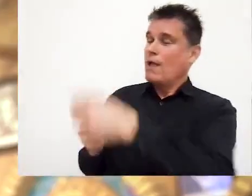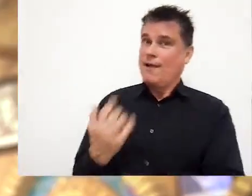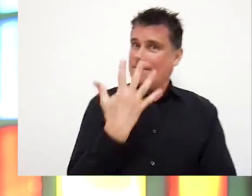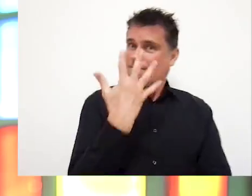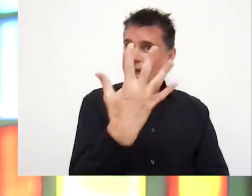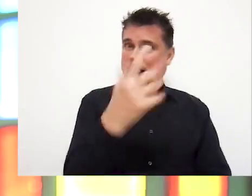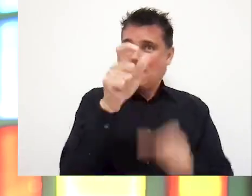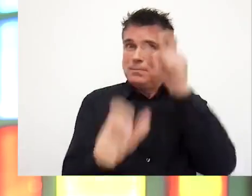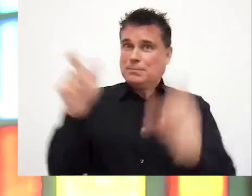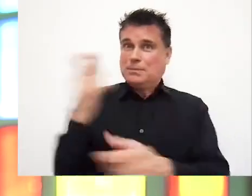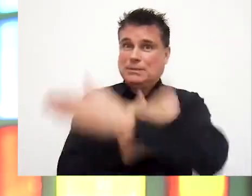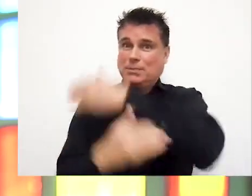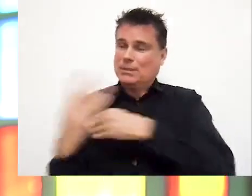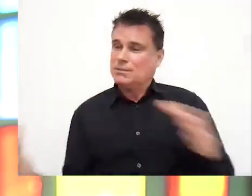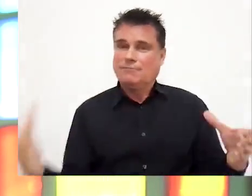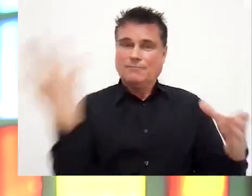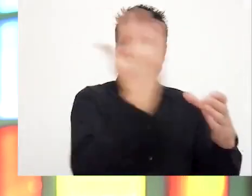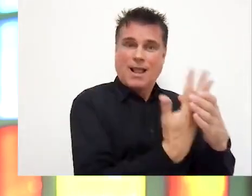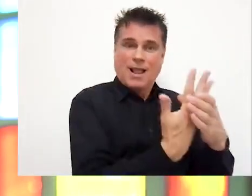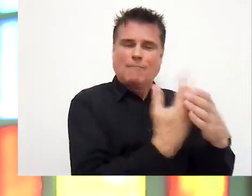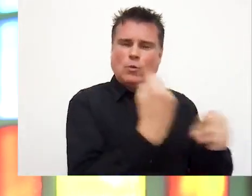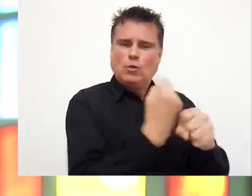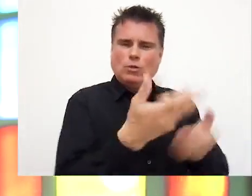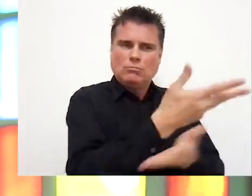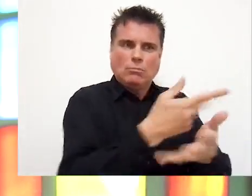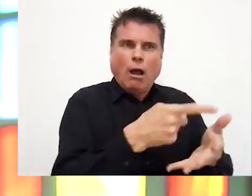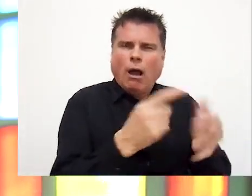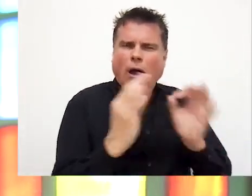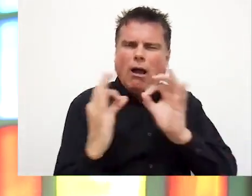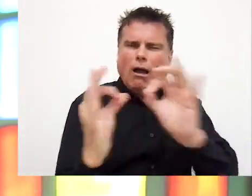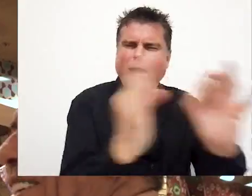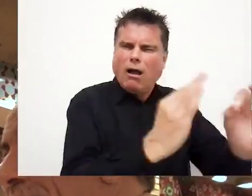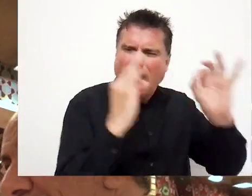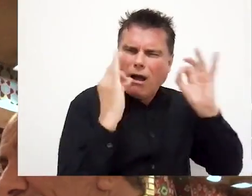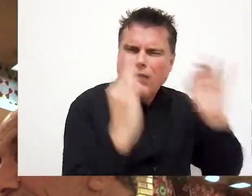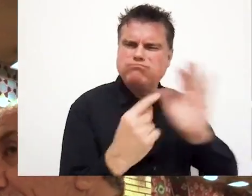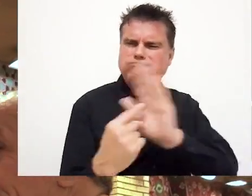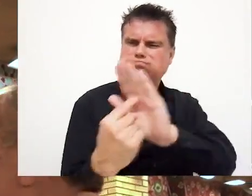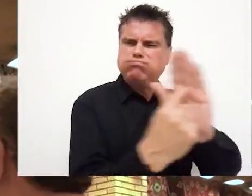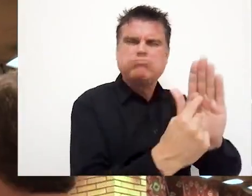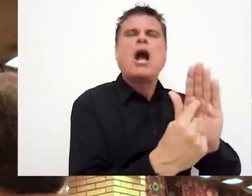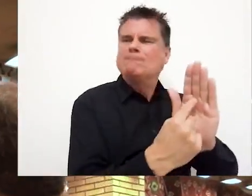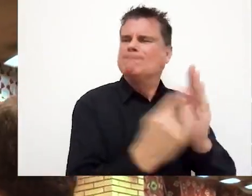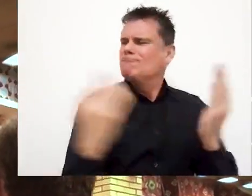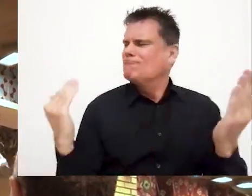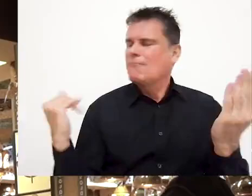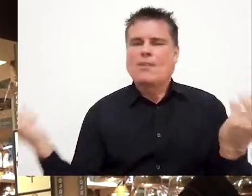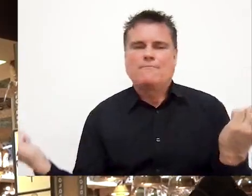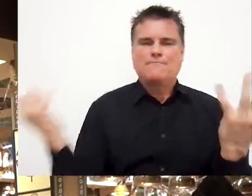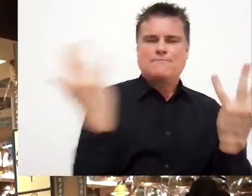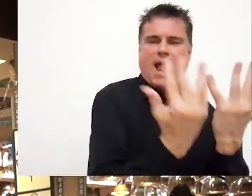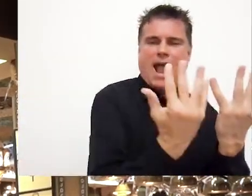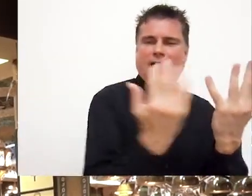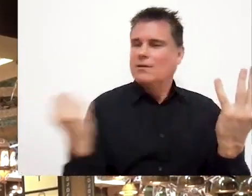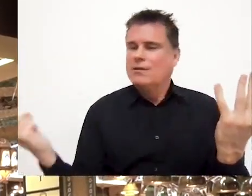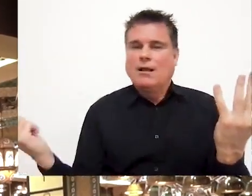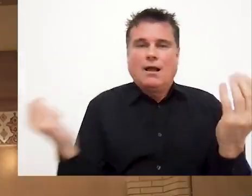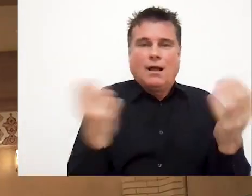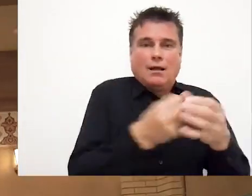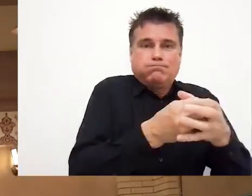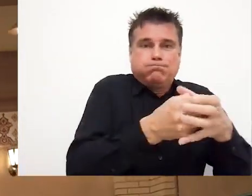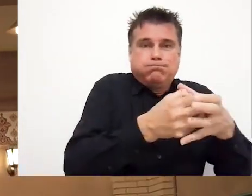5 دخلناهم من العمل، استمروا بالعمل، شفناهم جيد جدا. جبنا 5 اضافيين صاروا